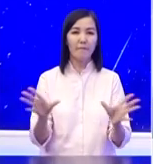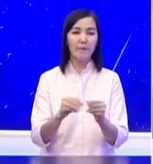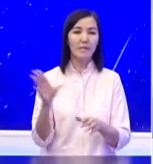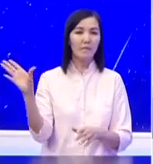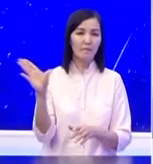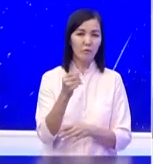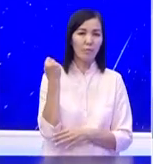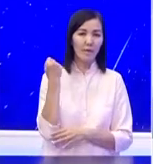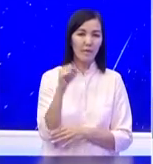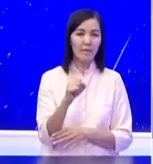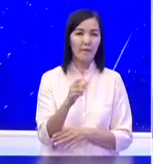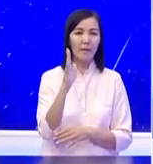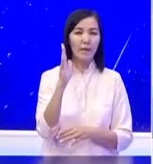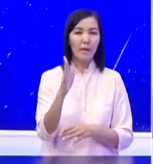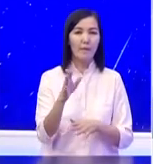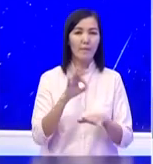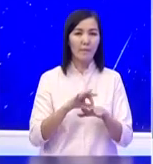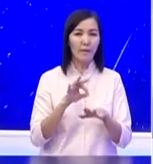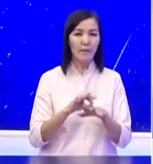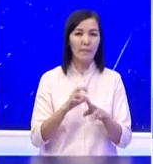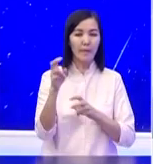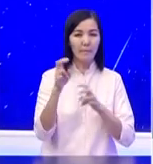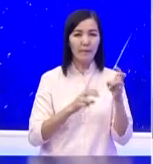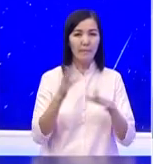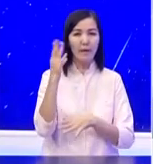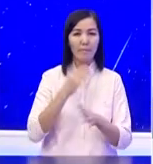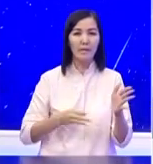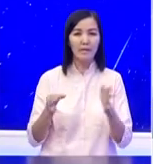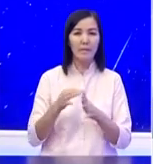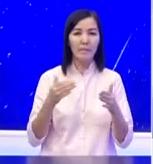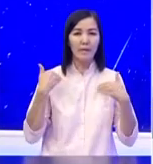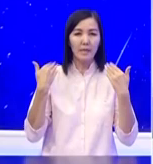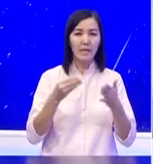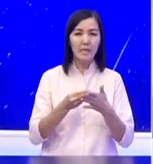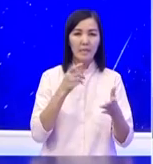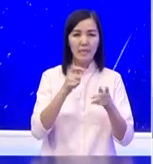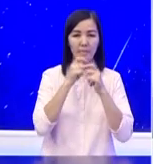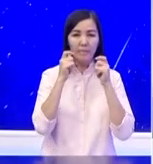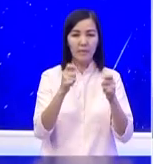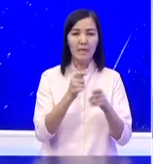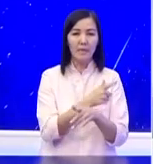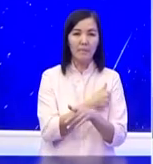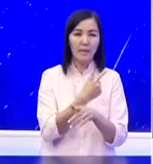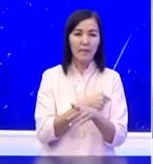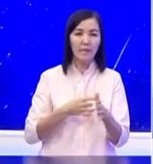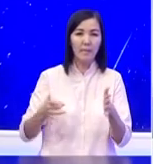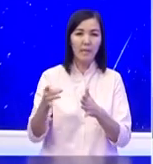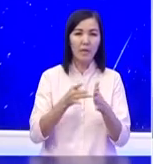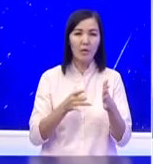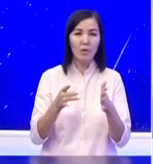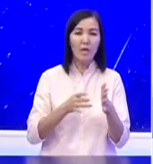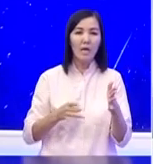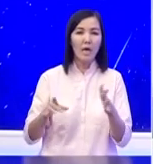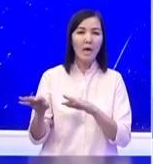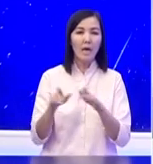Вместе все преодолеем. В период пандемии предприниматели Алматинской области преподнесли ценный подарок медикам региона. В рамках